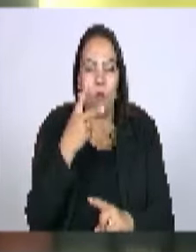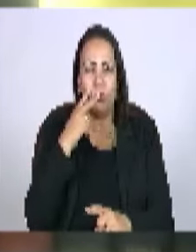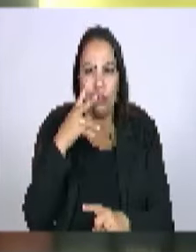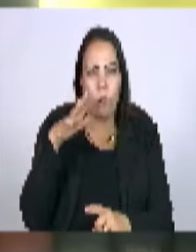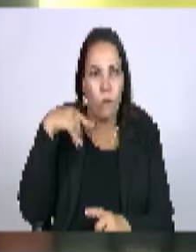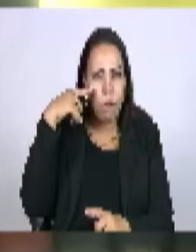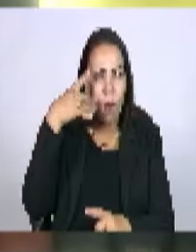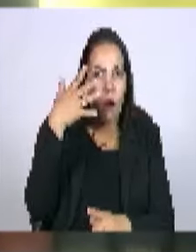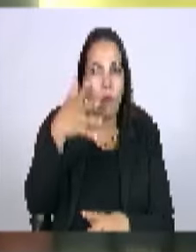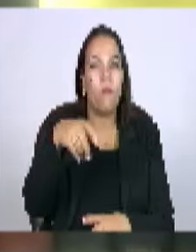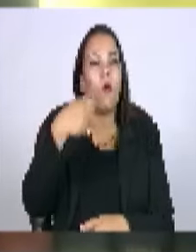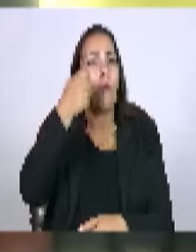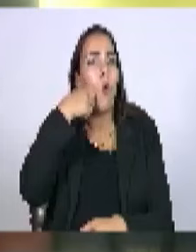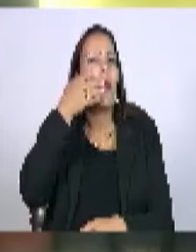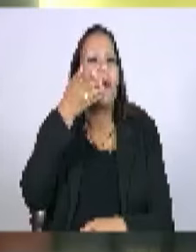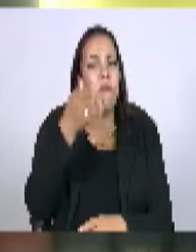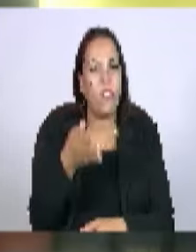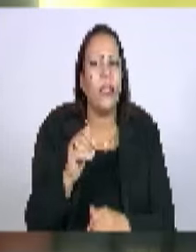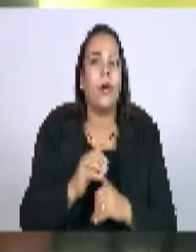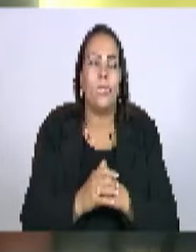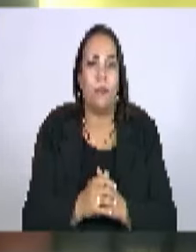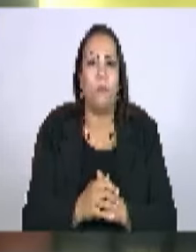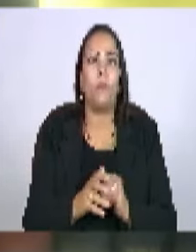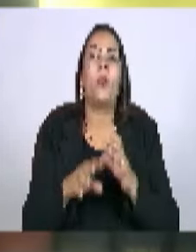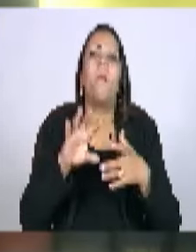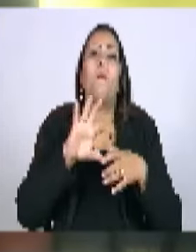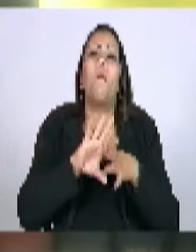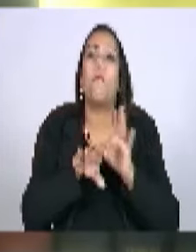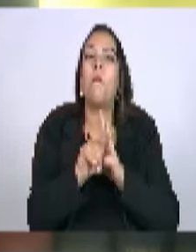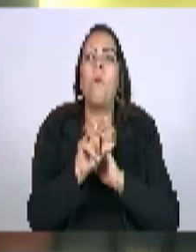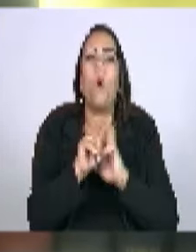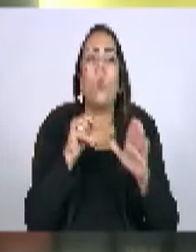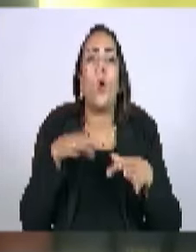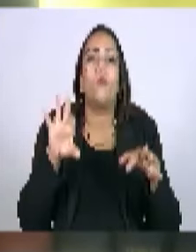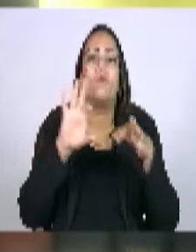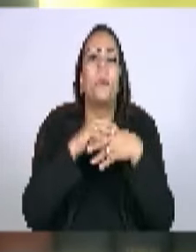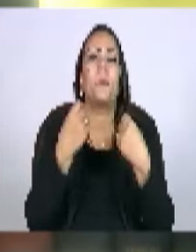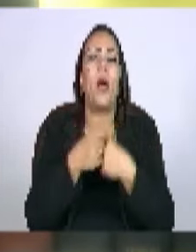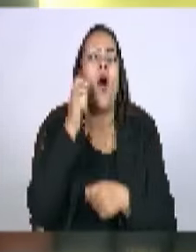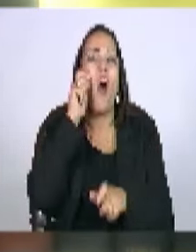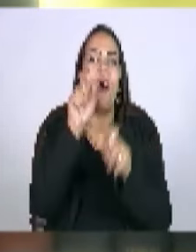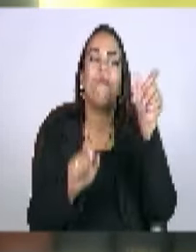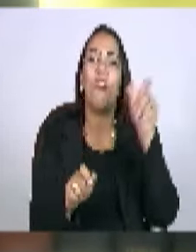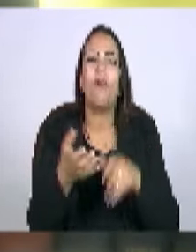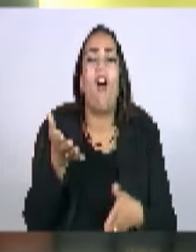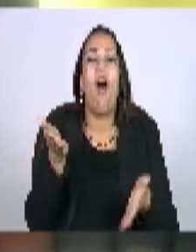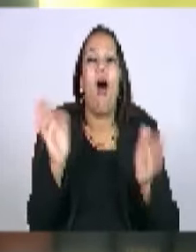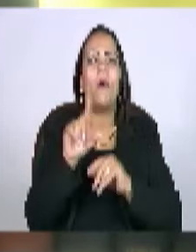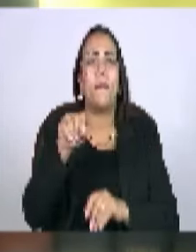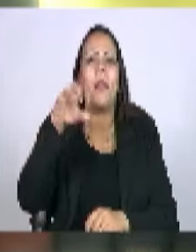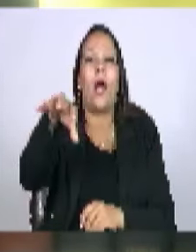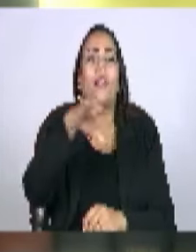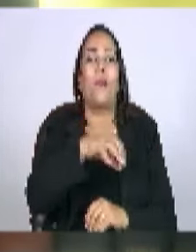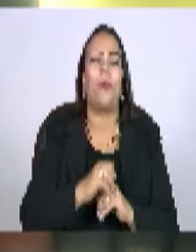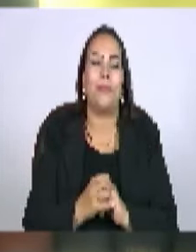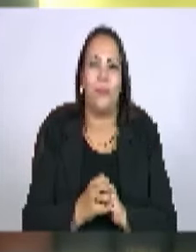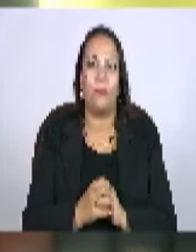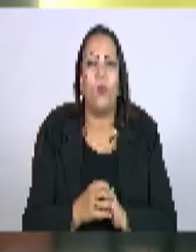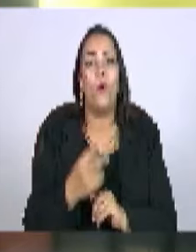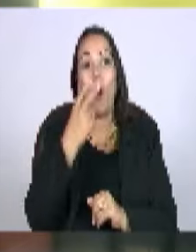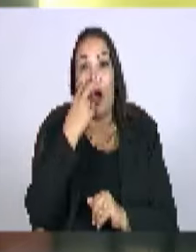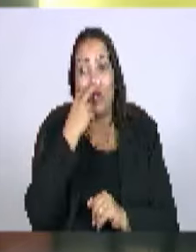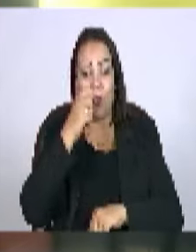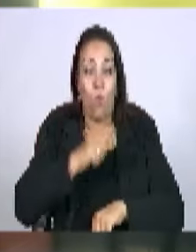ارتكاب جراء ضد الانسانيه ف مساله تتعلق بافراد اكثر ما تتعلق منها بدول وهنشوف